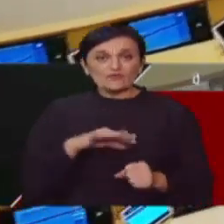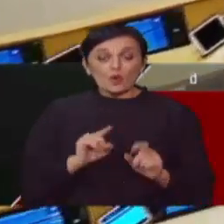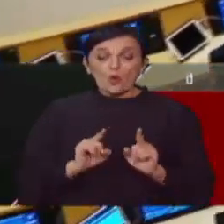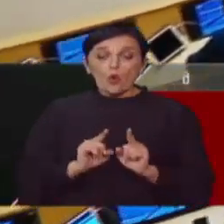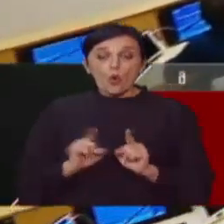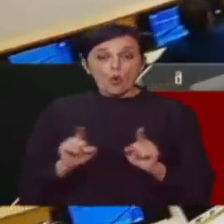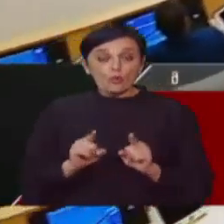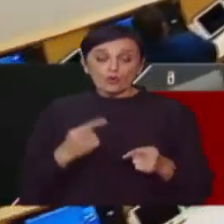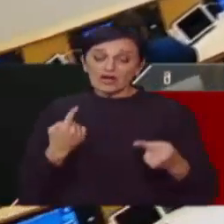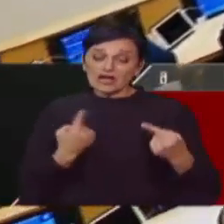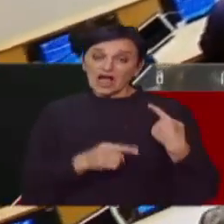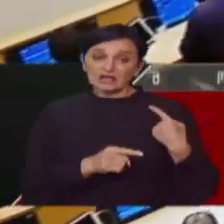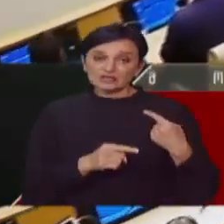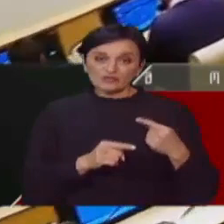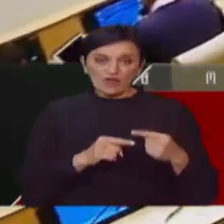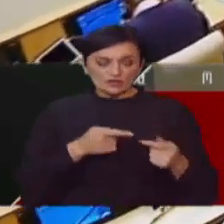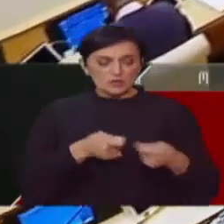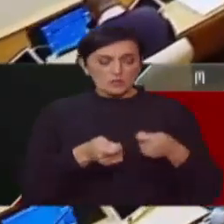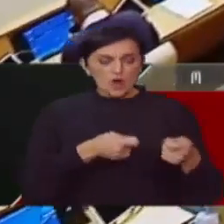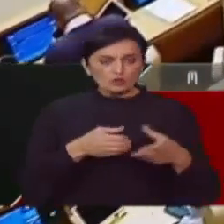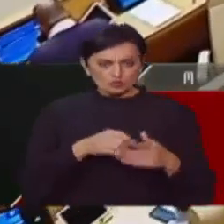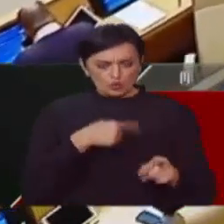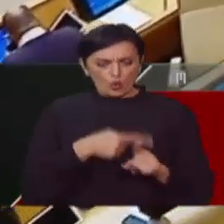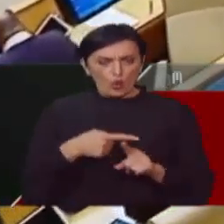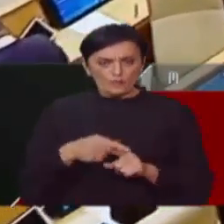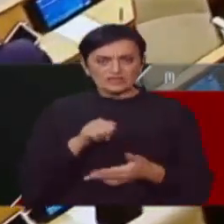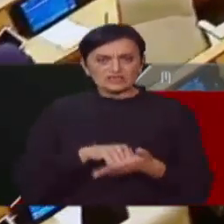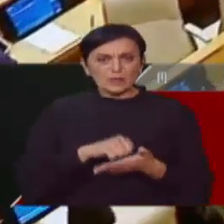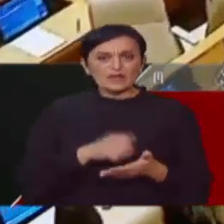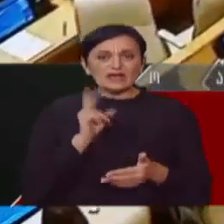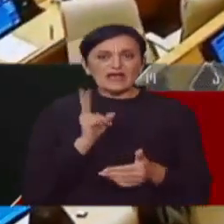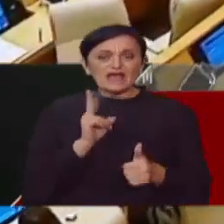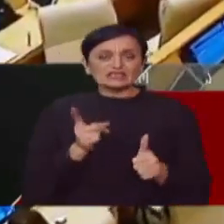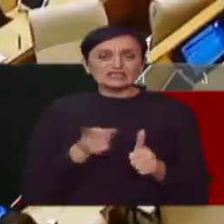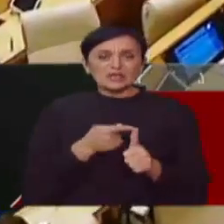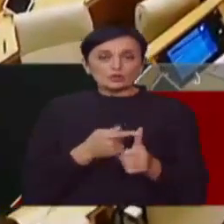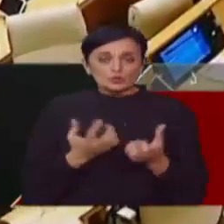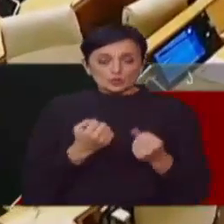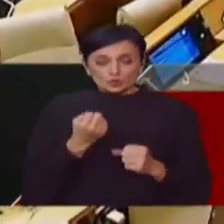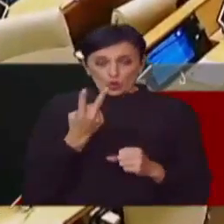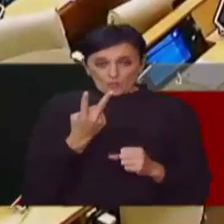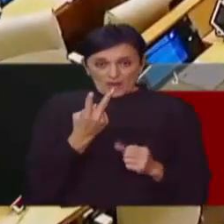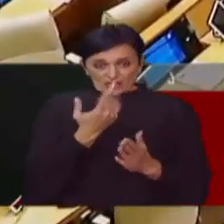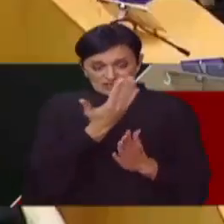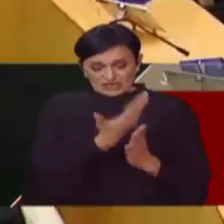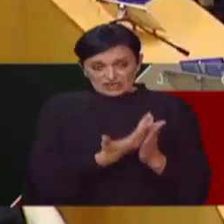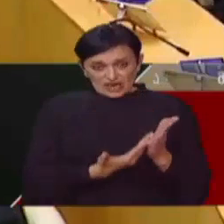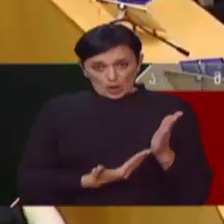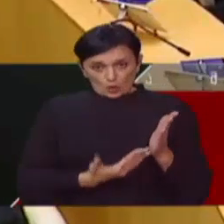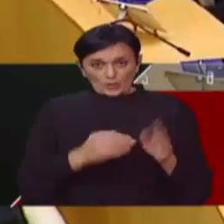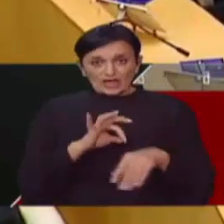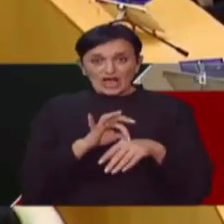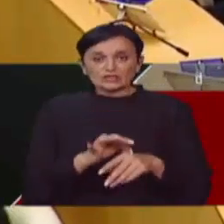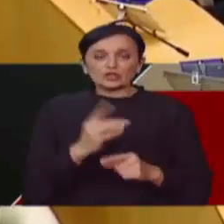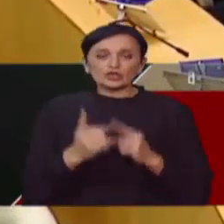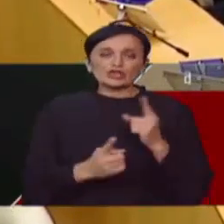ოპოზიციისგან განსხვავებით მართველ გუნდს ოპტიმიზმის საფუძველს კანდიდატის სტატუსის მისაღებად საჭირო 12 რეკომენდაციის ფარგლებში